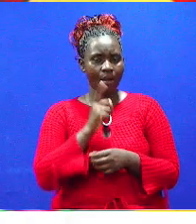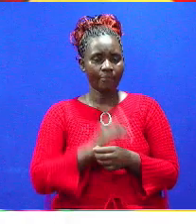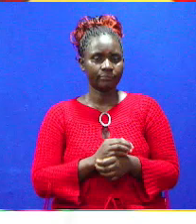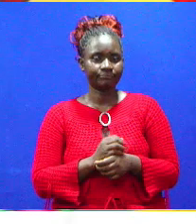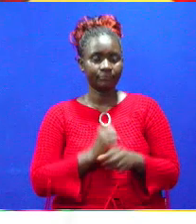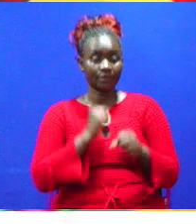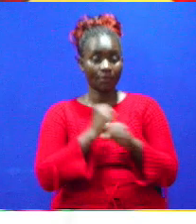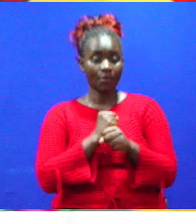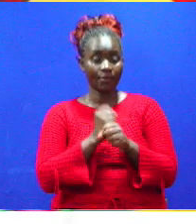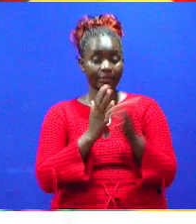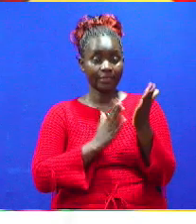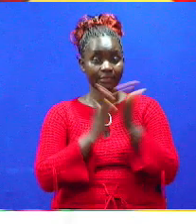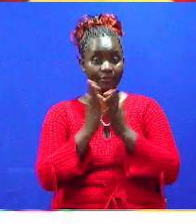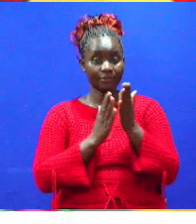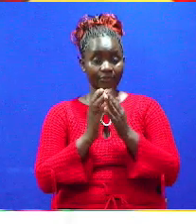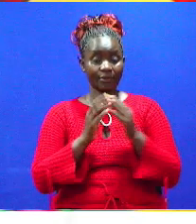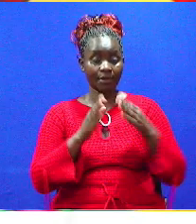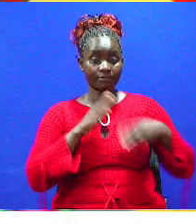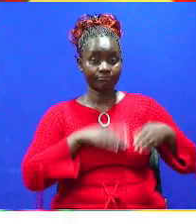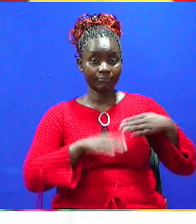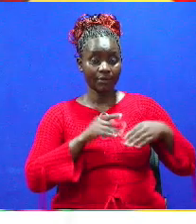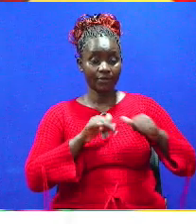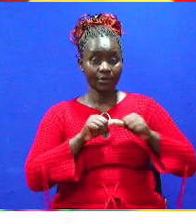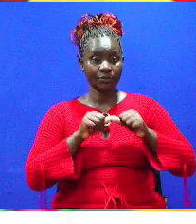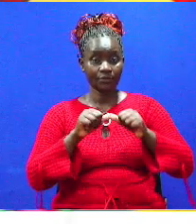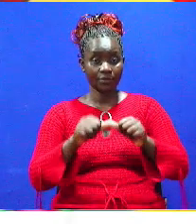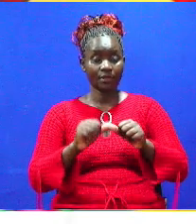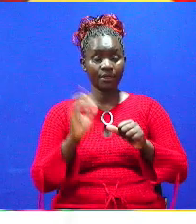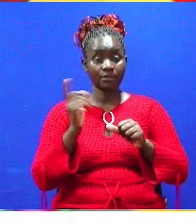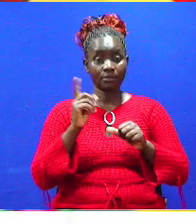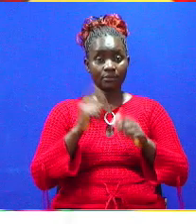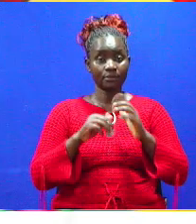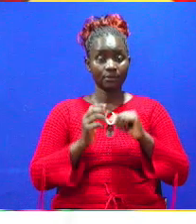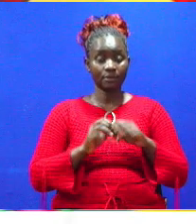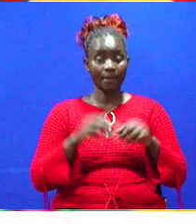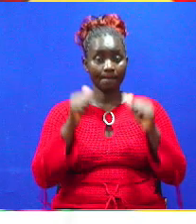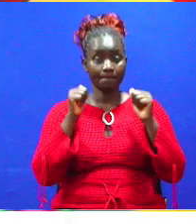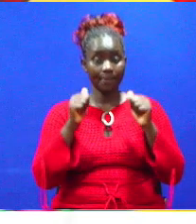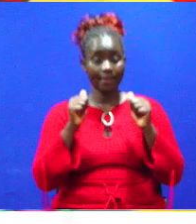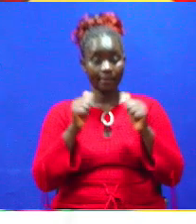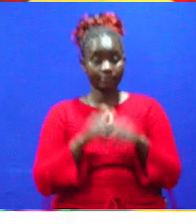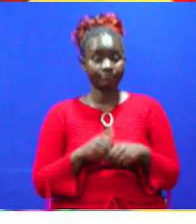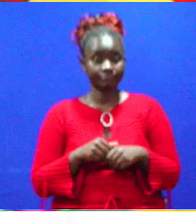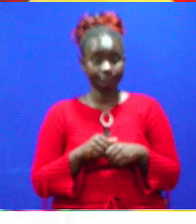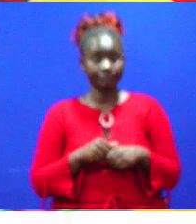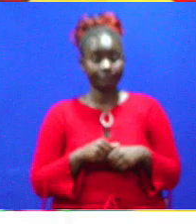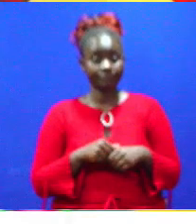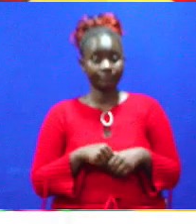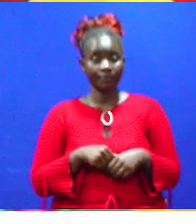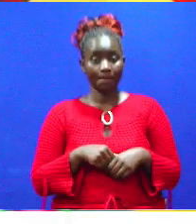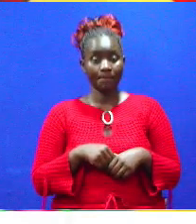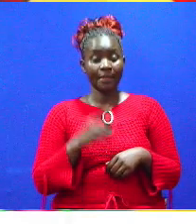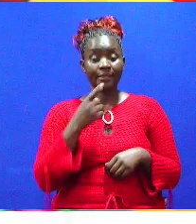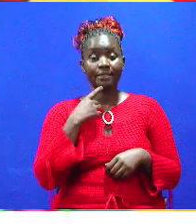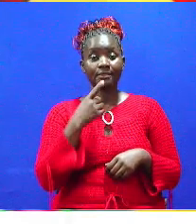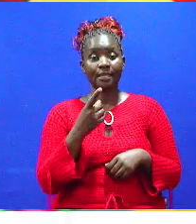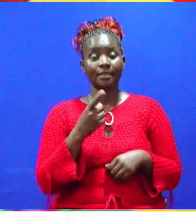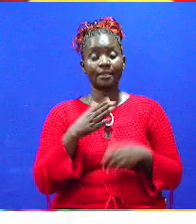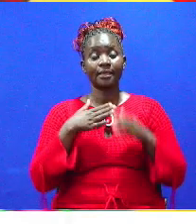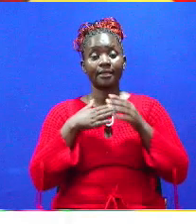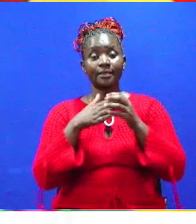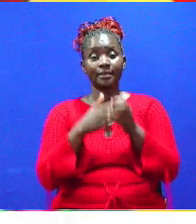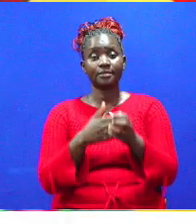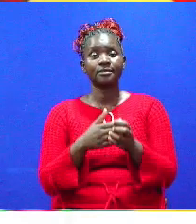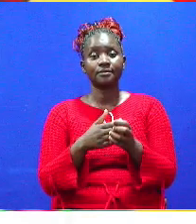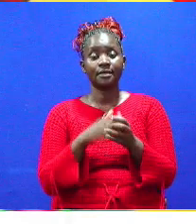obo begati ya obo obo kurumi obo genrete anene ime county ya Nyamira bago kuwa nanigo abara ya obo igo banyare kwa